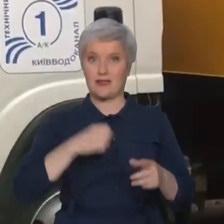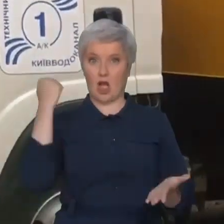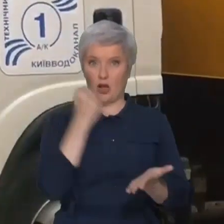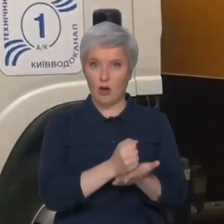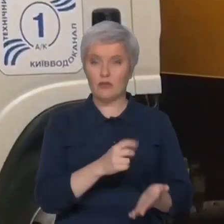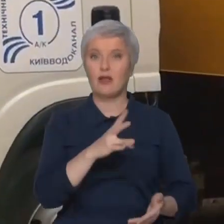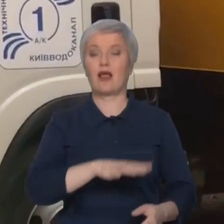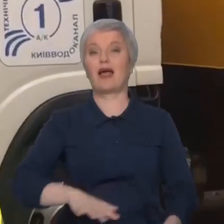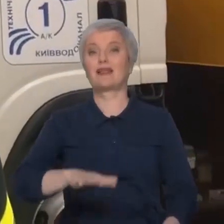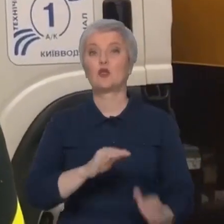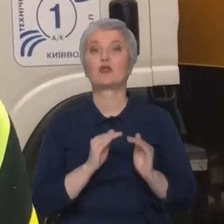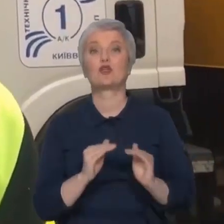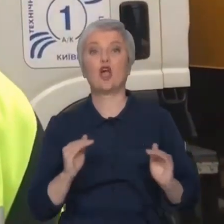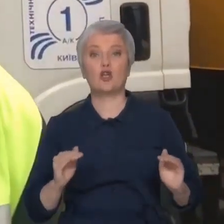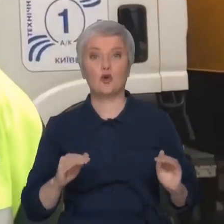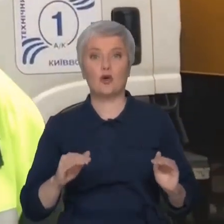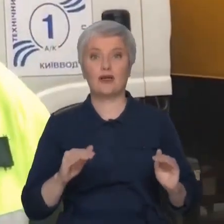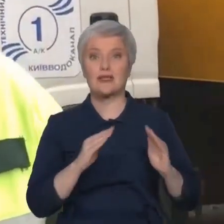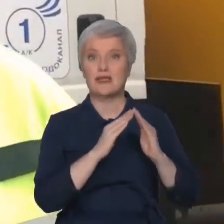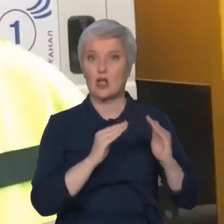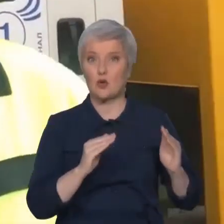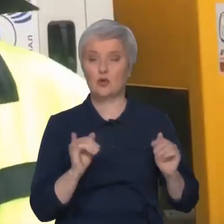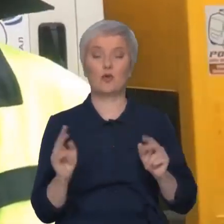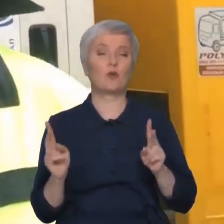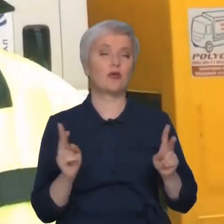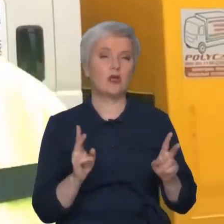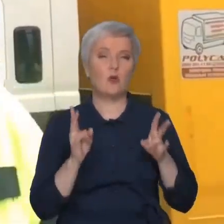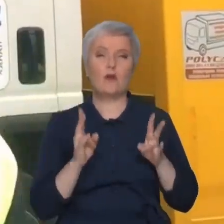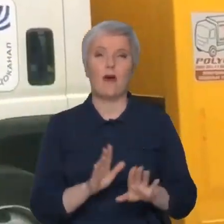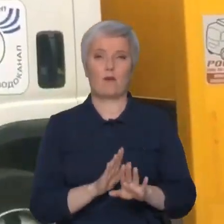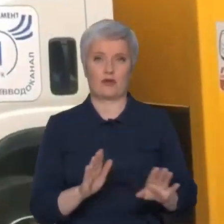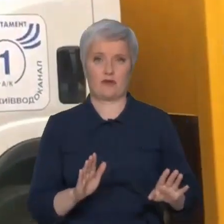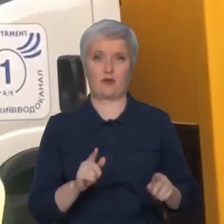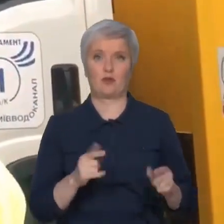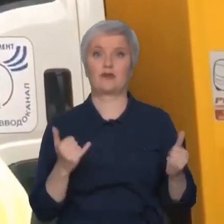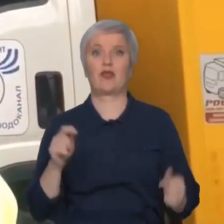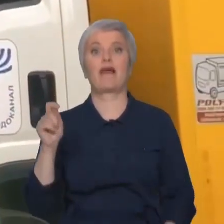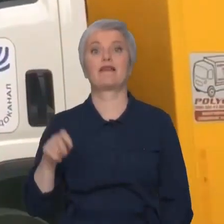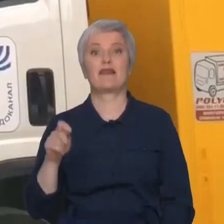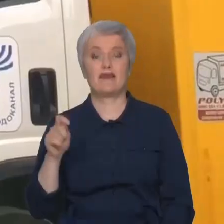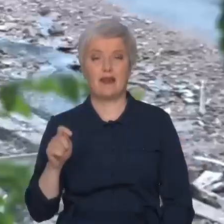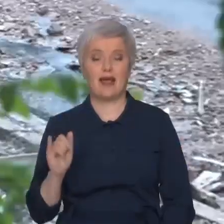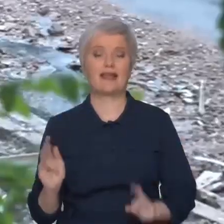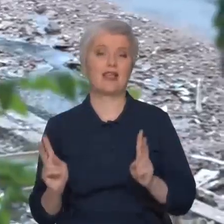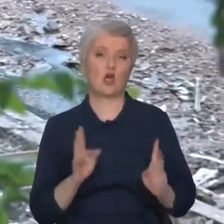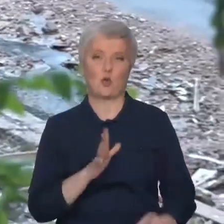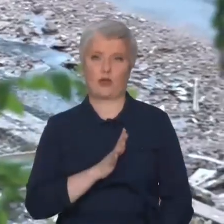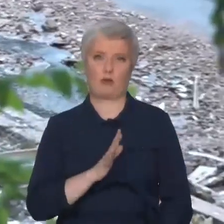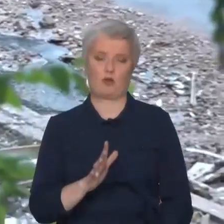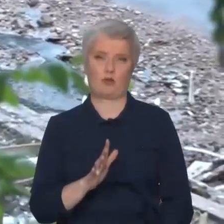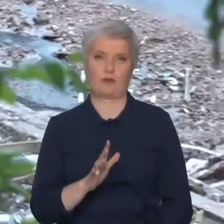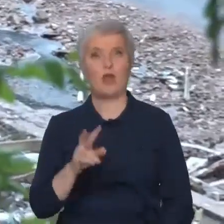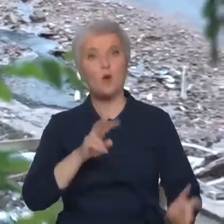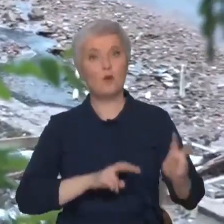території дитячого садочку тут ніхто не постраждав, тому що тут сьогодні неділя, нікого тут не було.